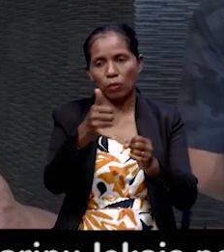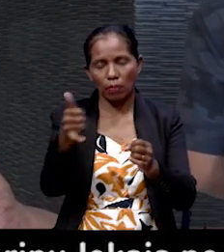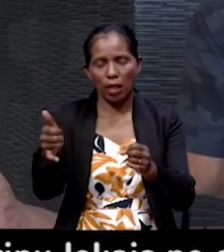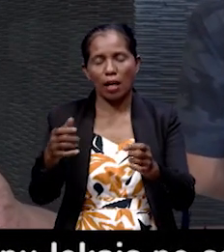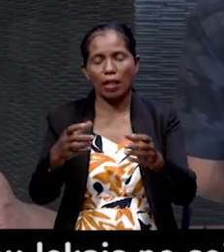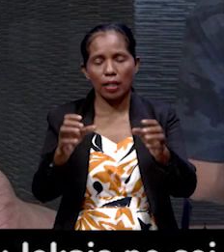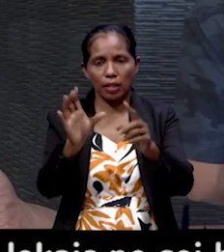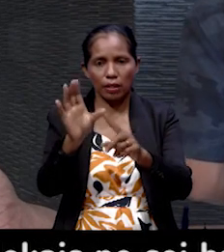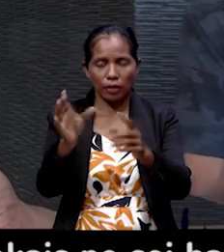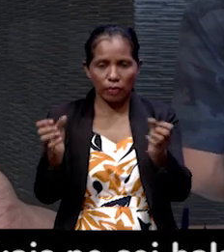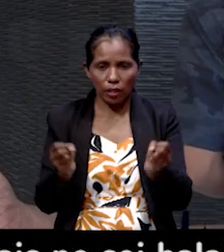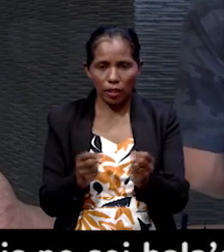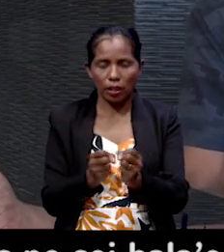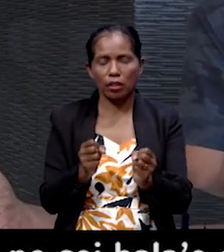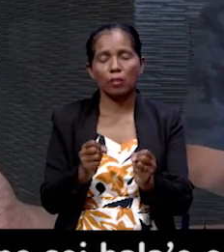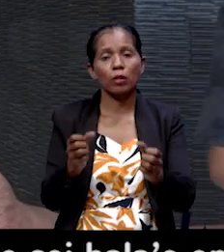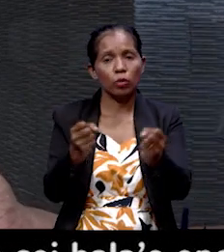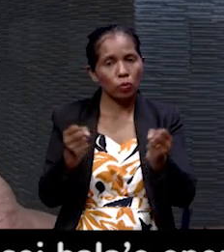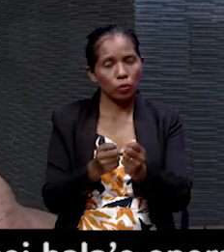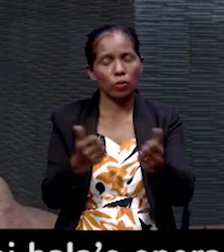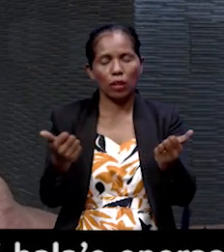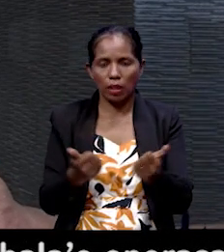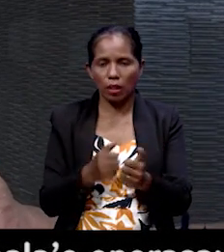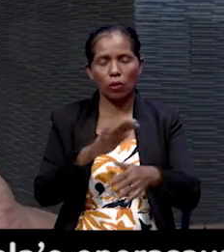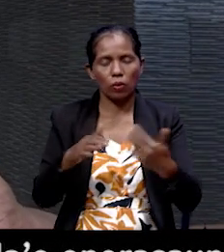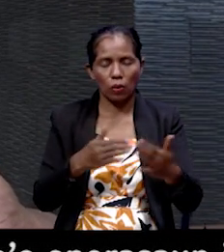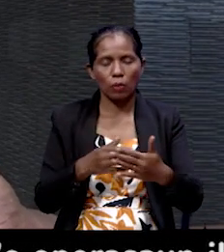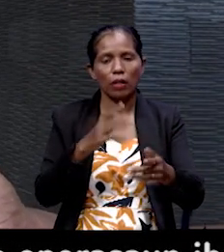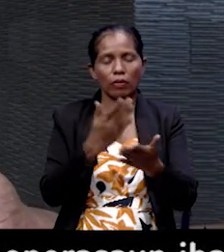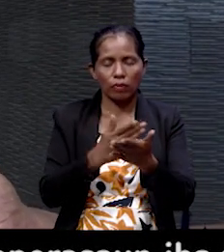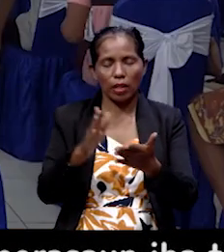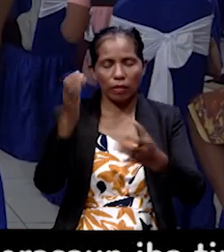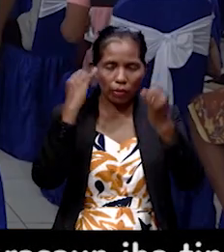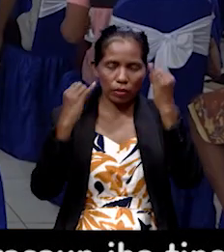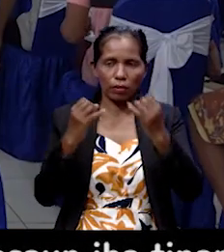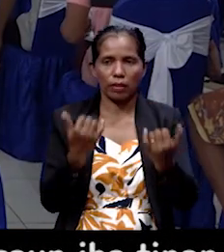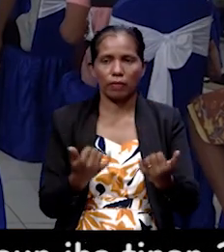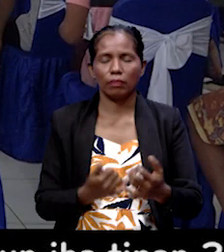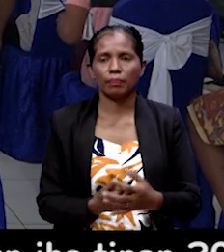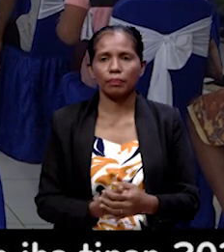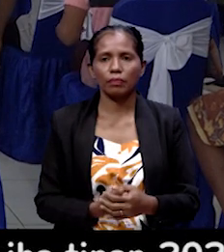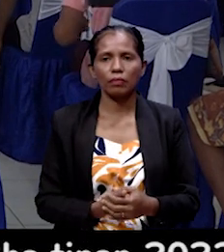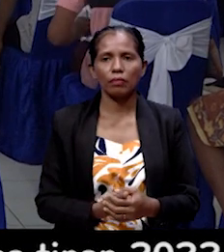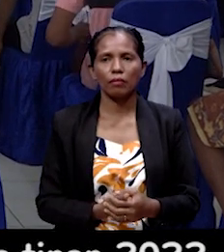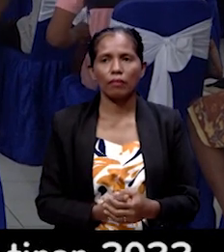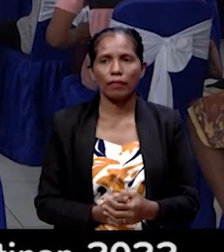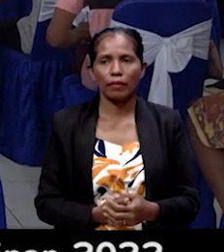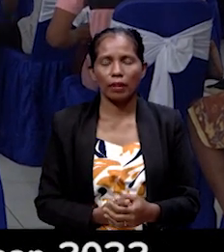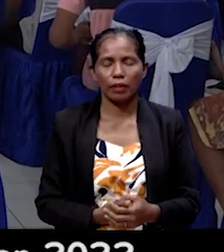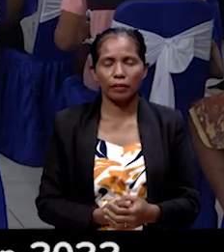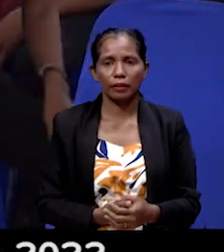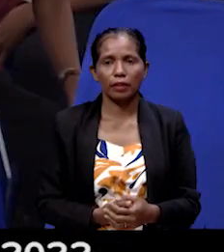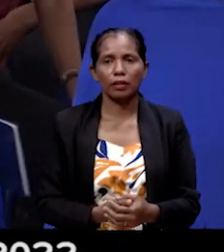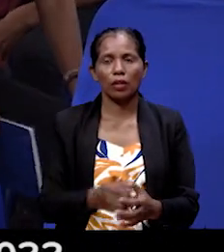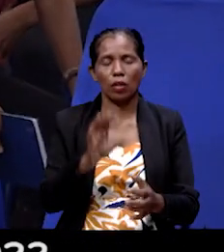sira badliu derita para onsa sira bel hatene kliang liu to kon ba forma saung idane. Fundasaun Codiva hari iha tina ring rua